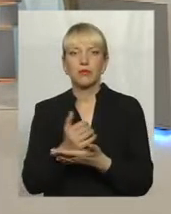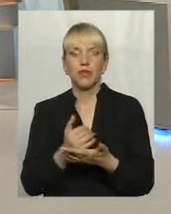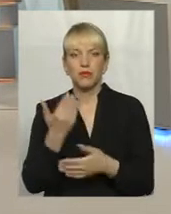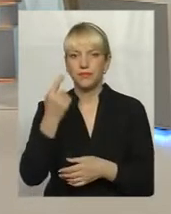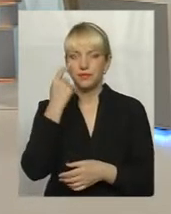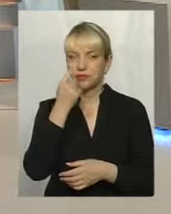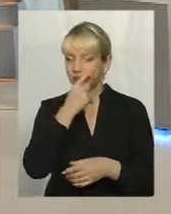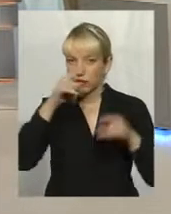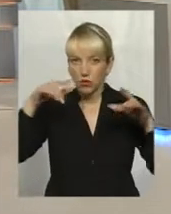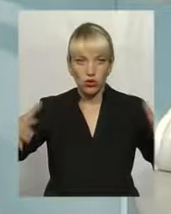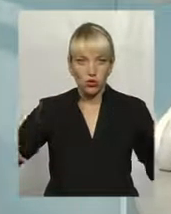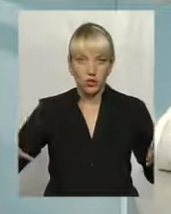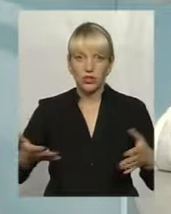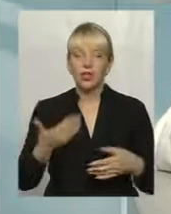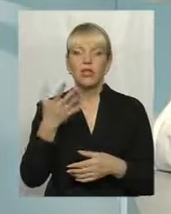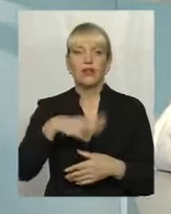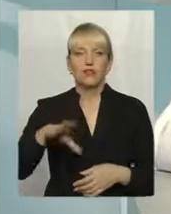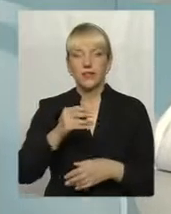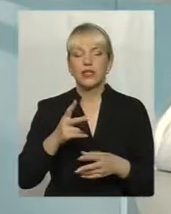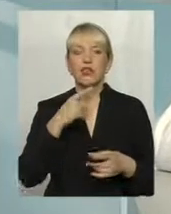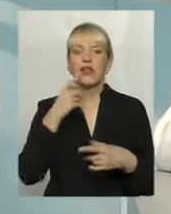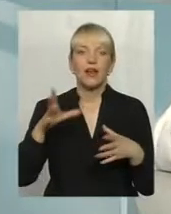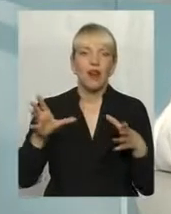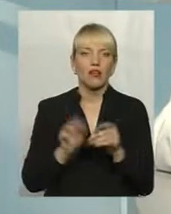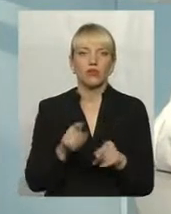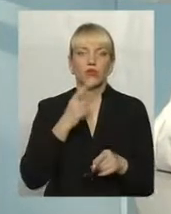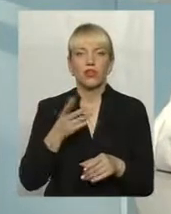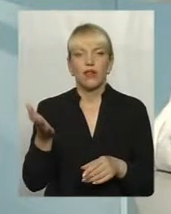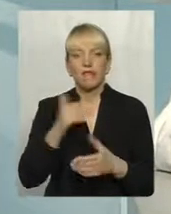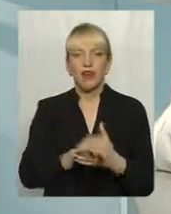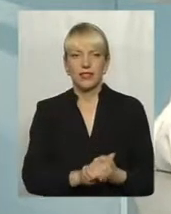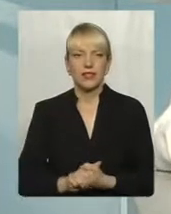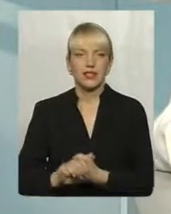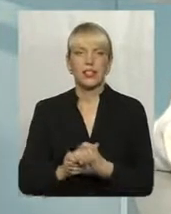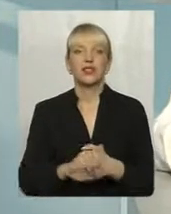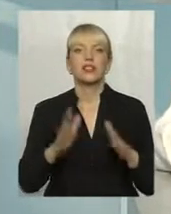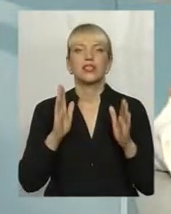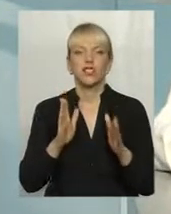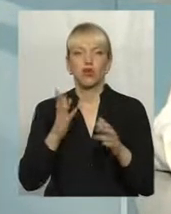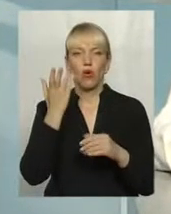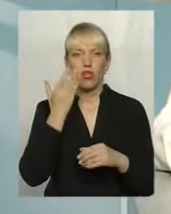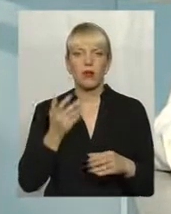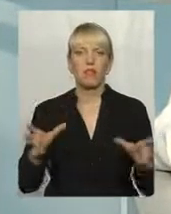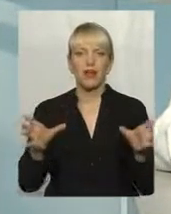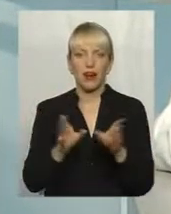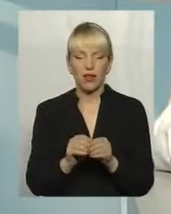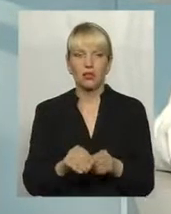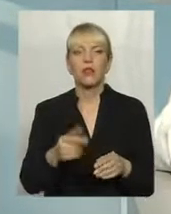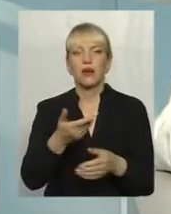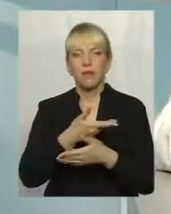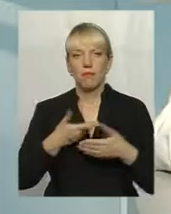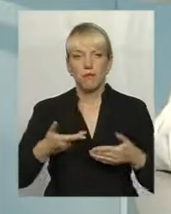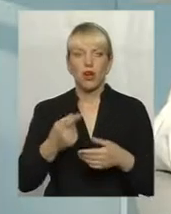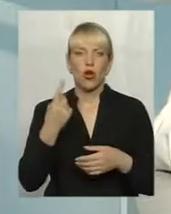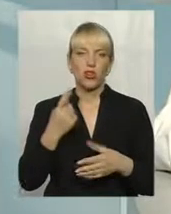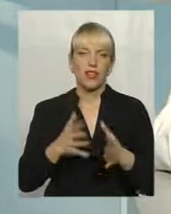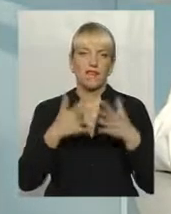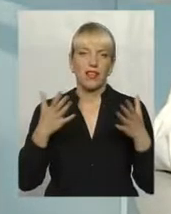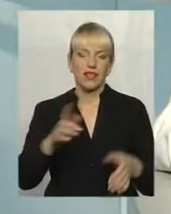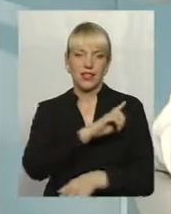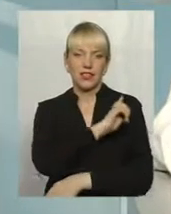очах розпач. І вони всі разом говорять, що давайте єднатися разом, бо тільки тоді, коли ми разом, ми, власне, одна велика